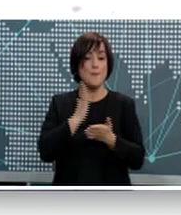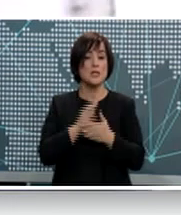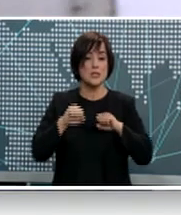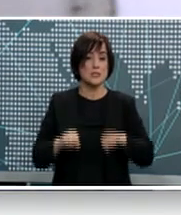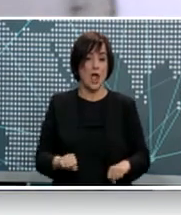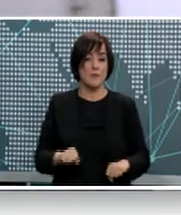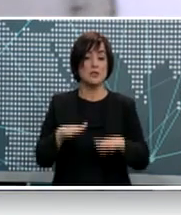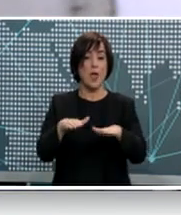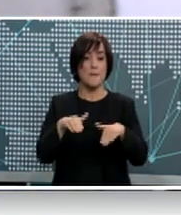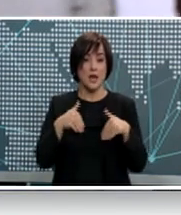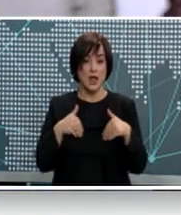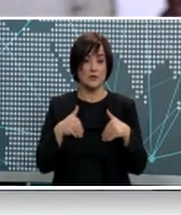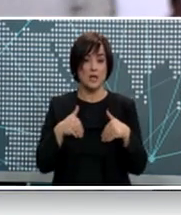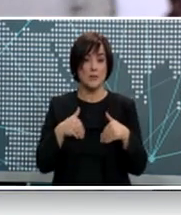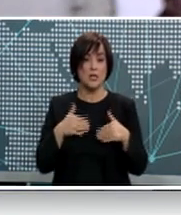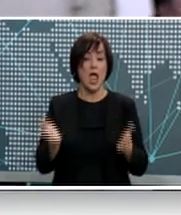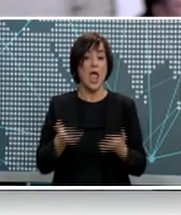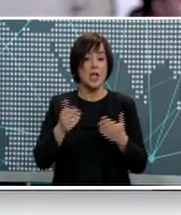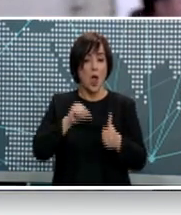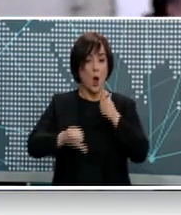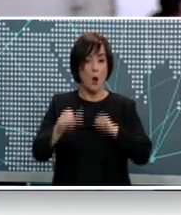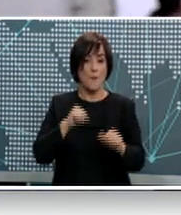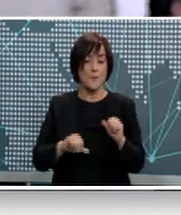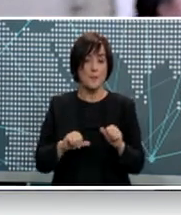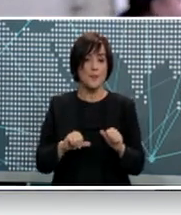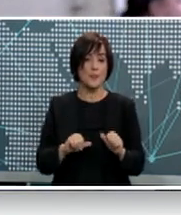стабилизира. Се преземат интервенции кои што